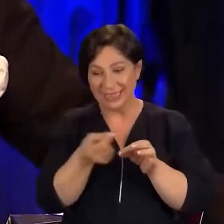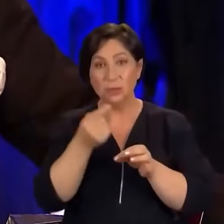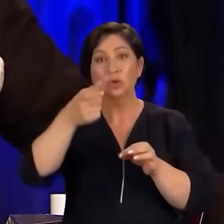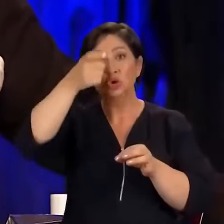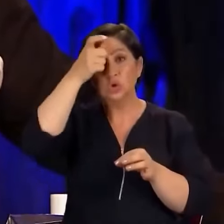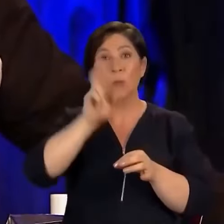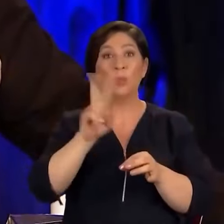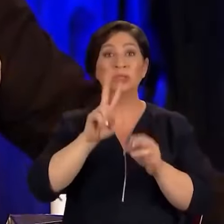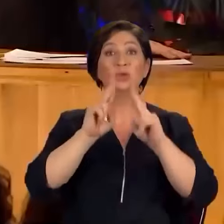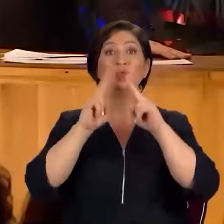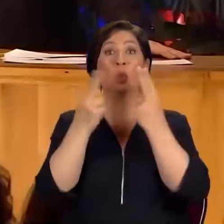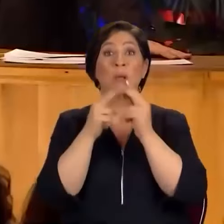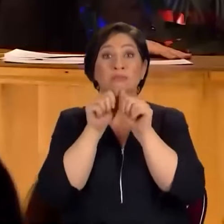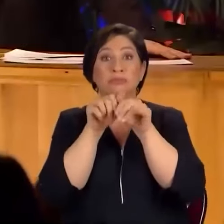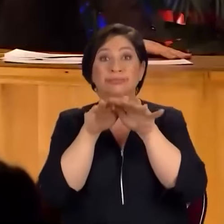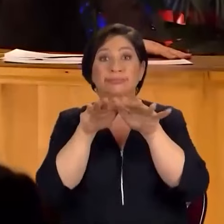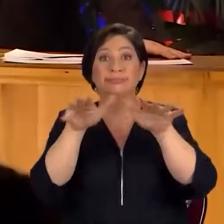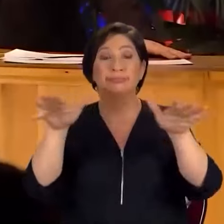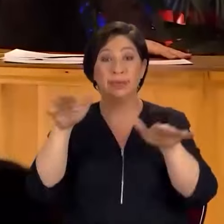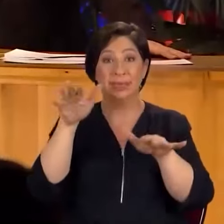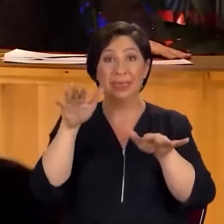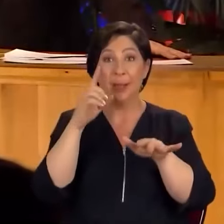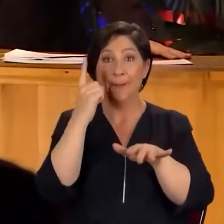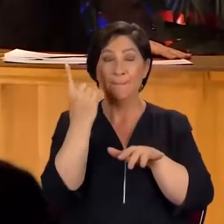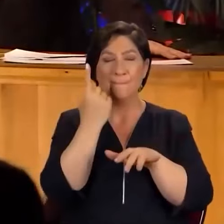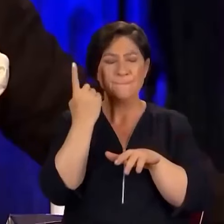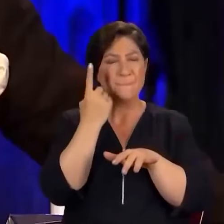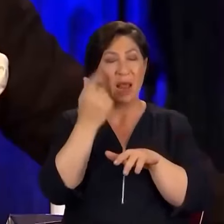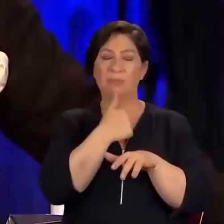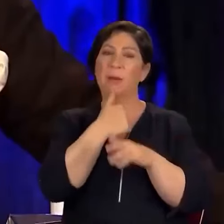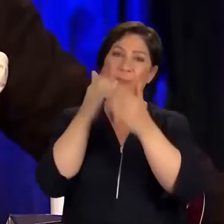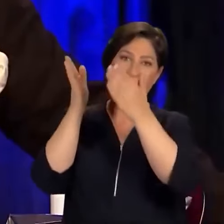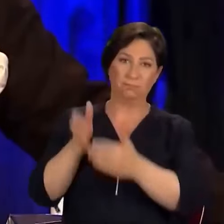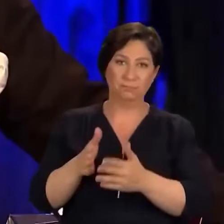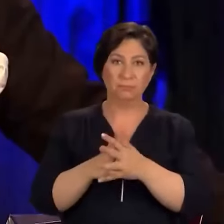Türk modasını dünyaya tanıtmak üzere bir adam,